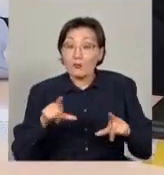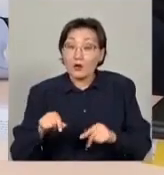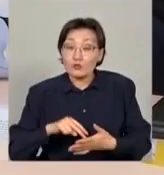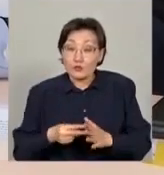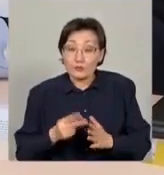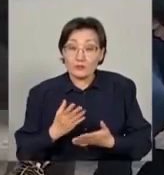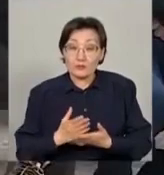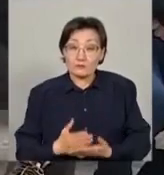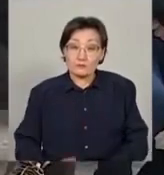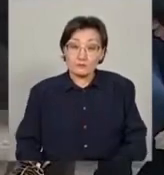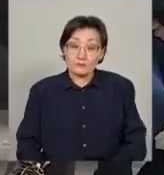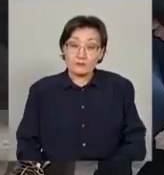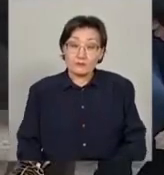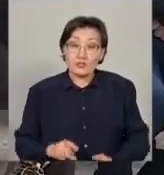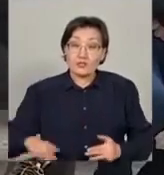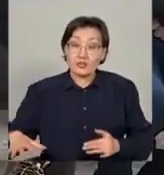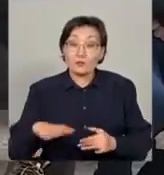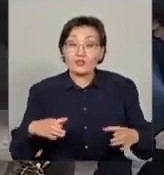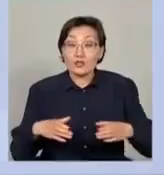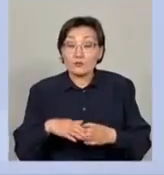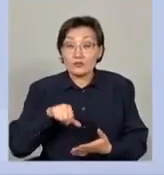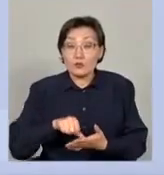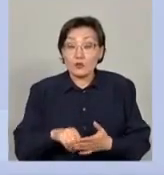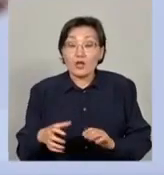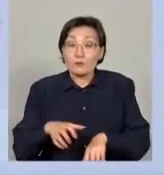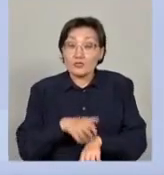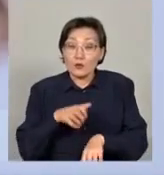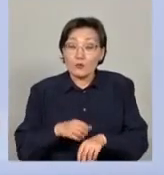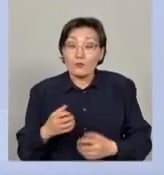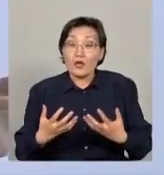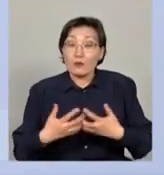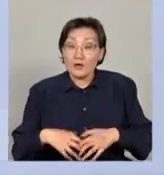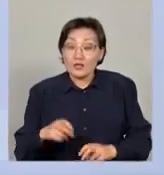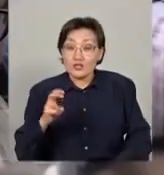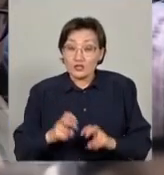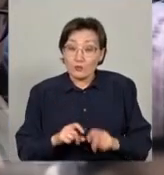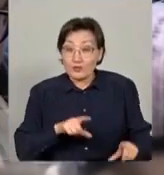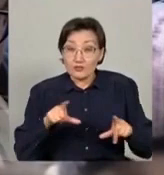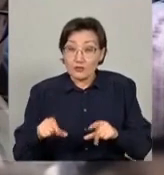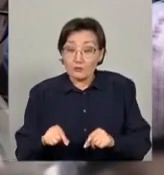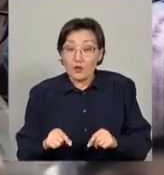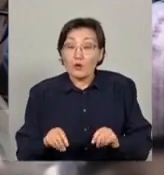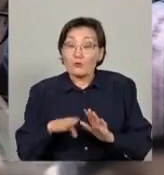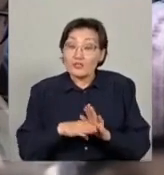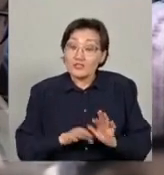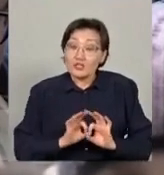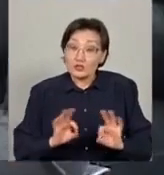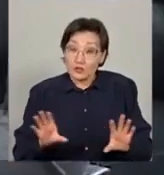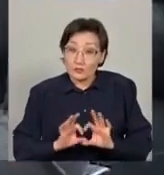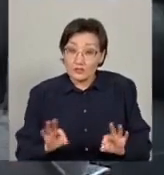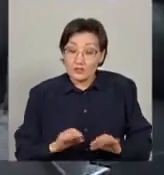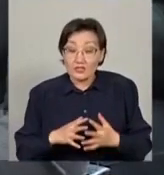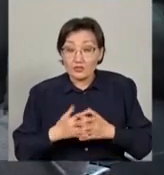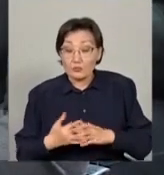бар. Республика партиясының өкілдері Көкшетаудағы машина жасау зауытына табан тіреп өз тұғырнамаларын таныстырды. Кейін